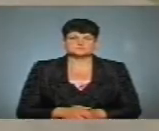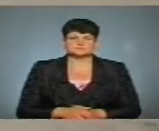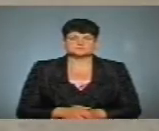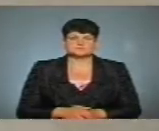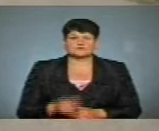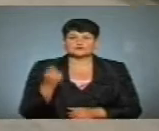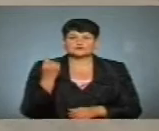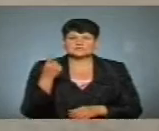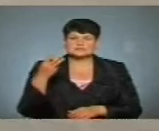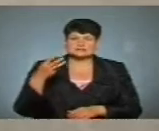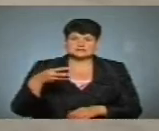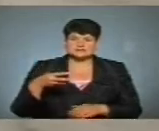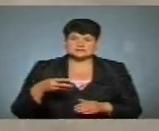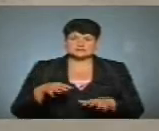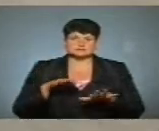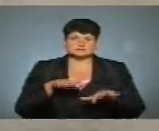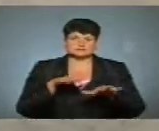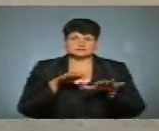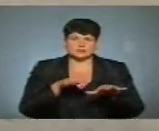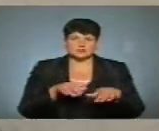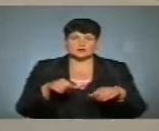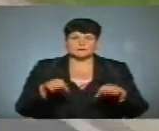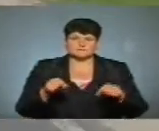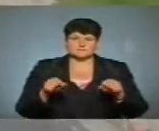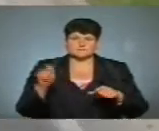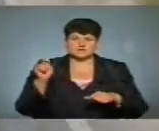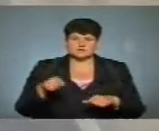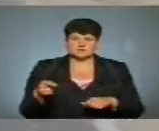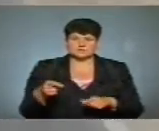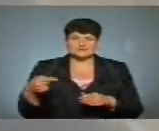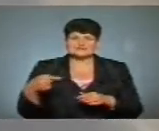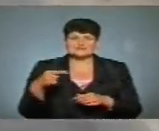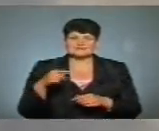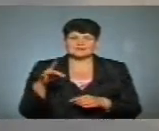Об 11:30 колона байкерів заїжджає до Тернополя з Рівного.